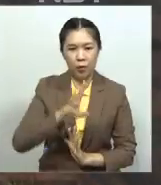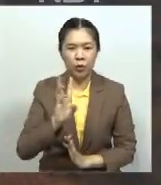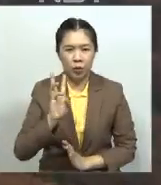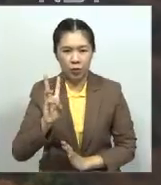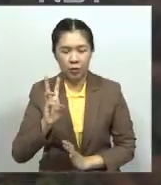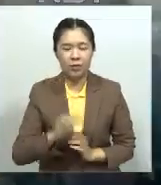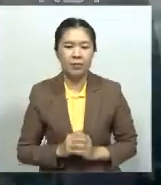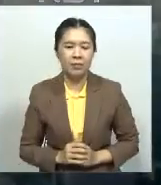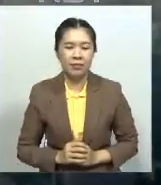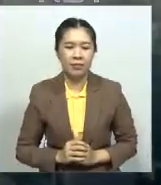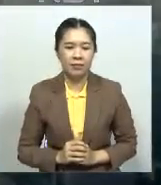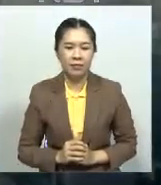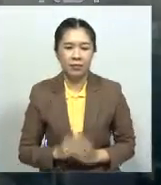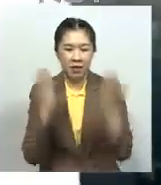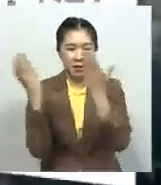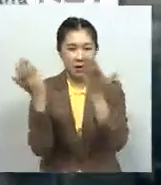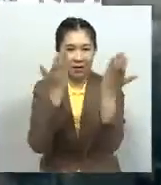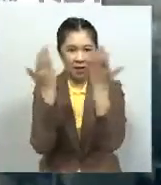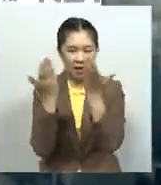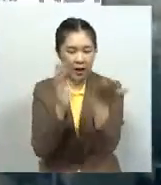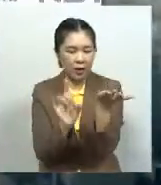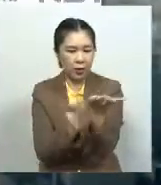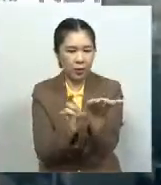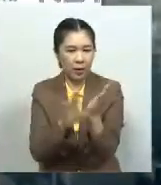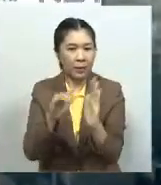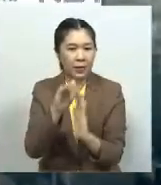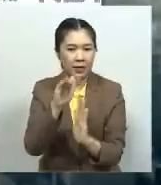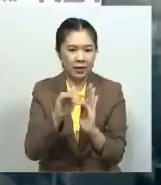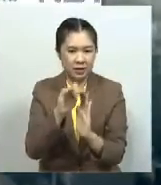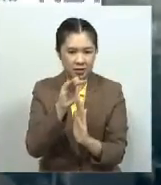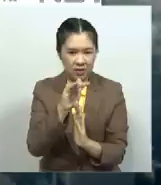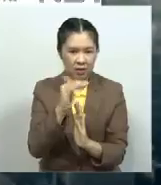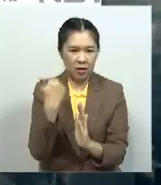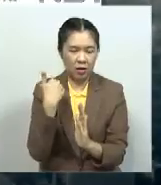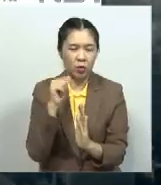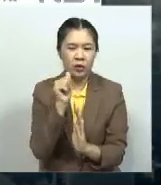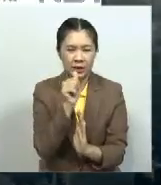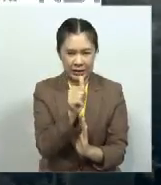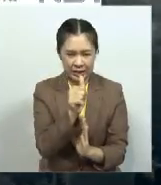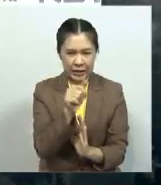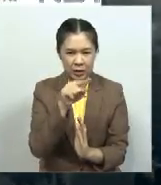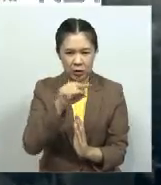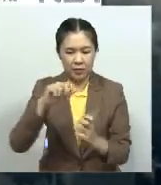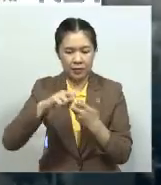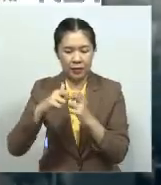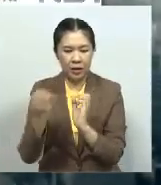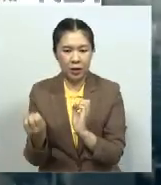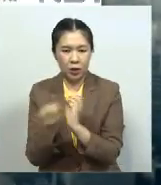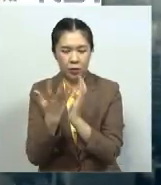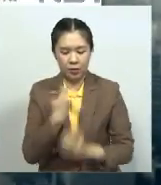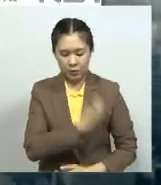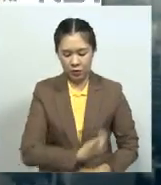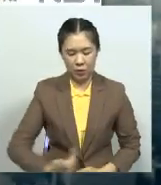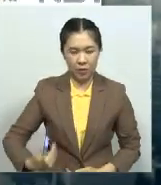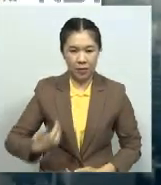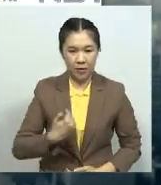ค่ะคุณภาพอากาศพื้นที่ภาคเหนือค่ะอยู่ในคุณภาพระดับดีจนถึงมีผลกระทบต่อสุข